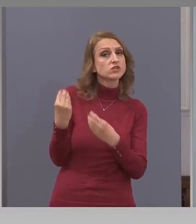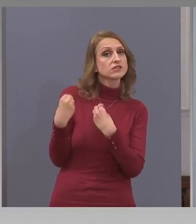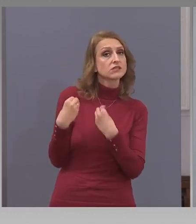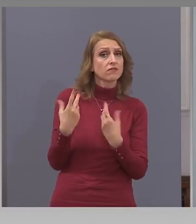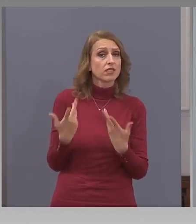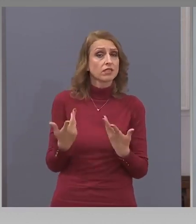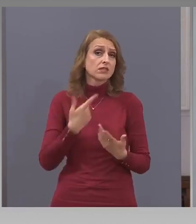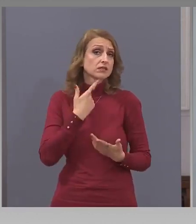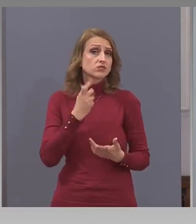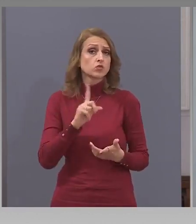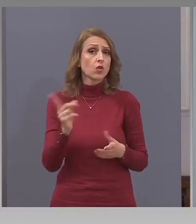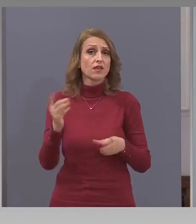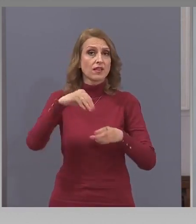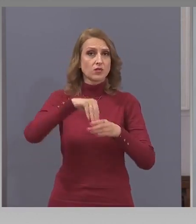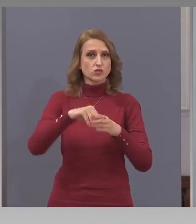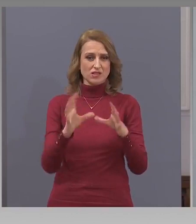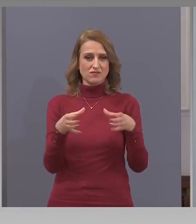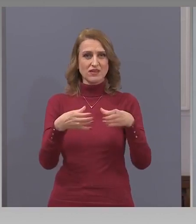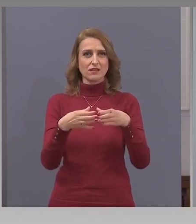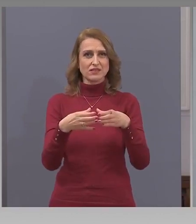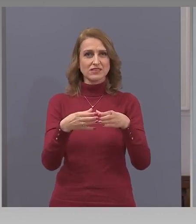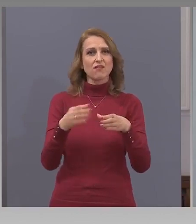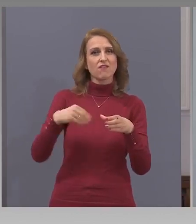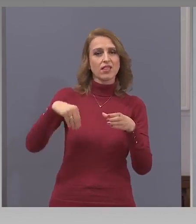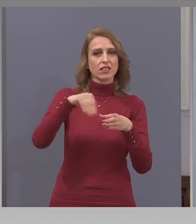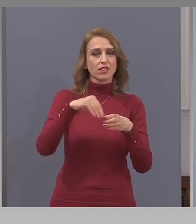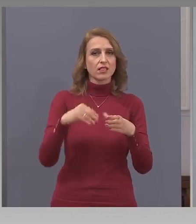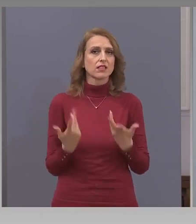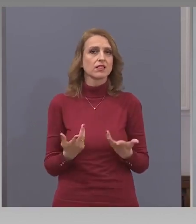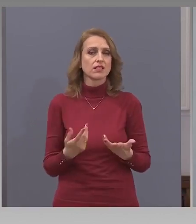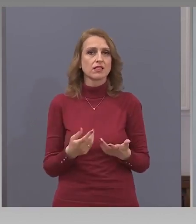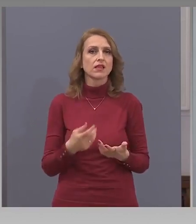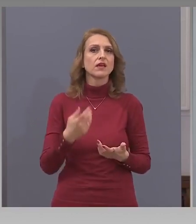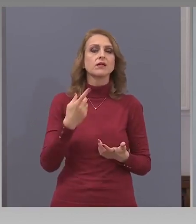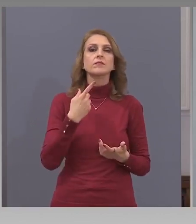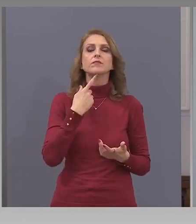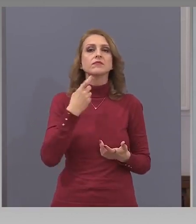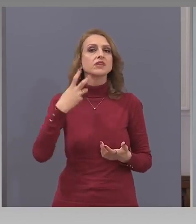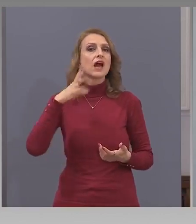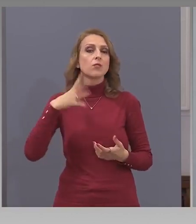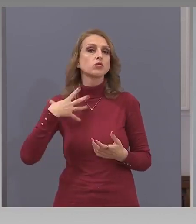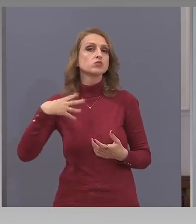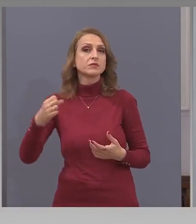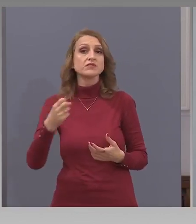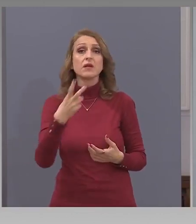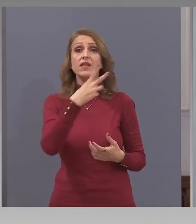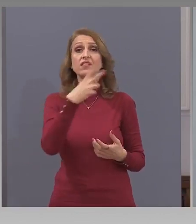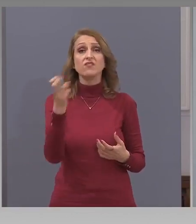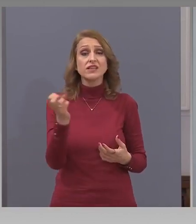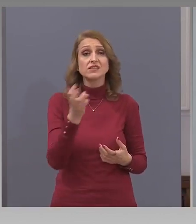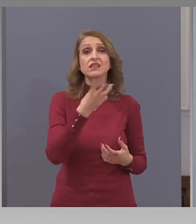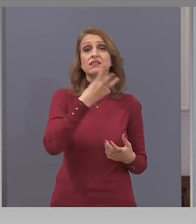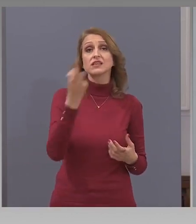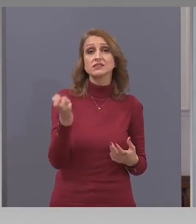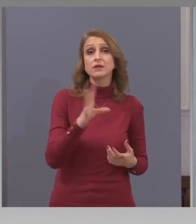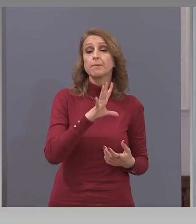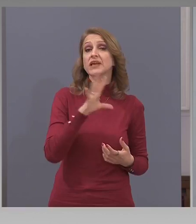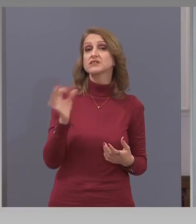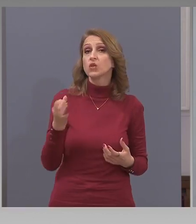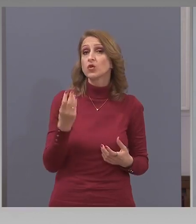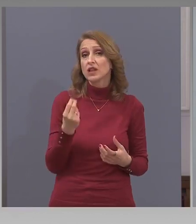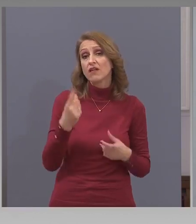ще разбера, защото като ти си направиш един зъб, ти взима 200 лева, 300 лева, 500 лева, ми от тях е трябвало си задели за маски,